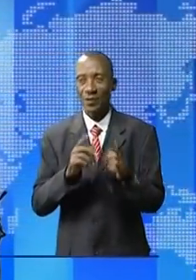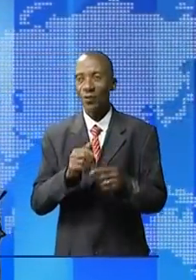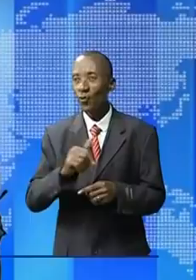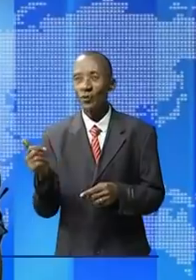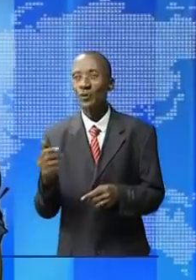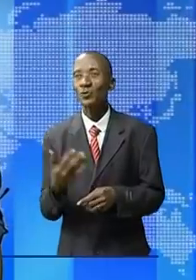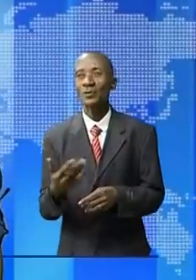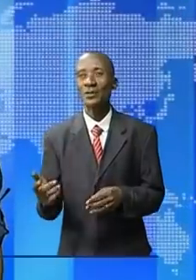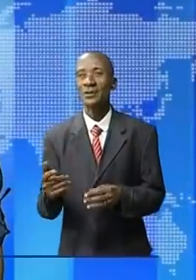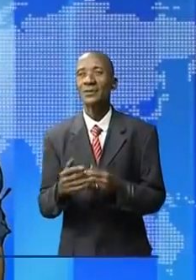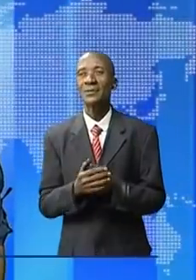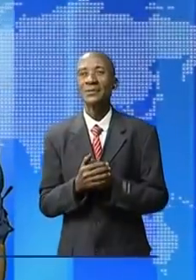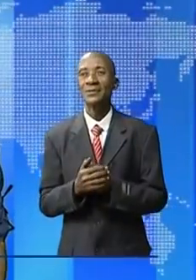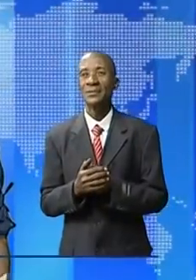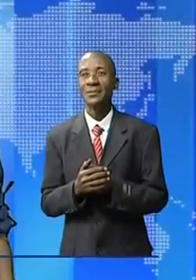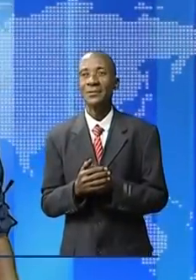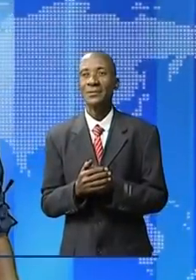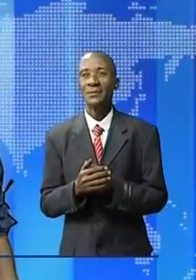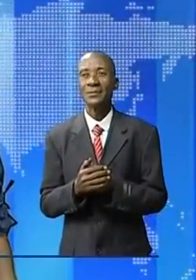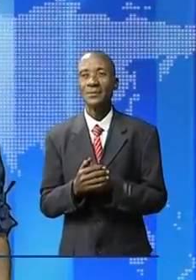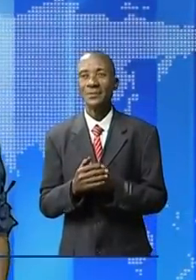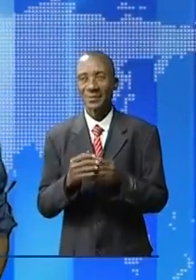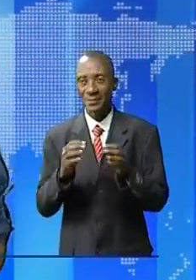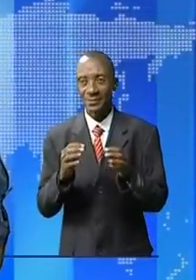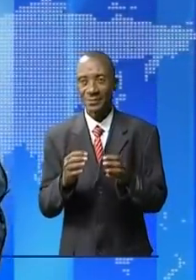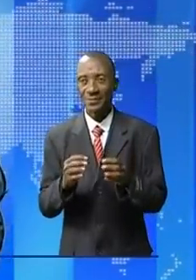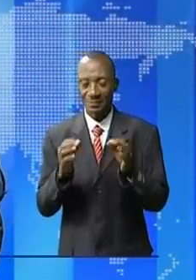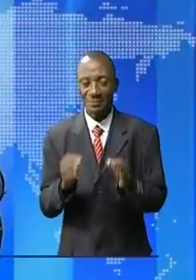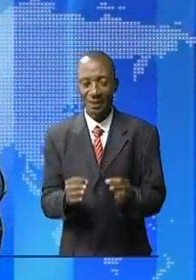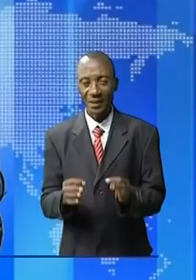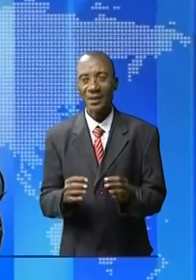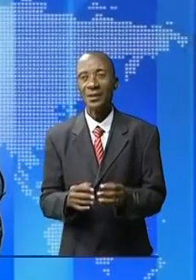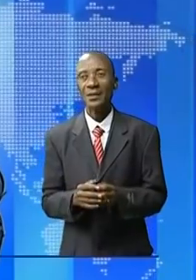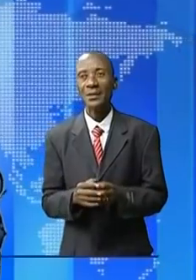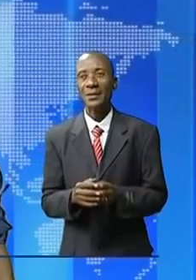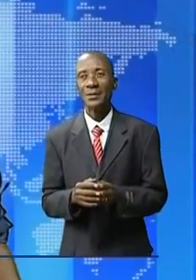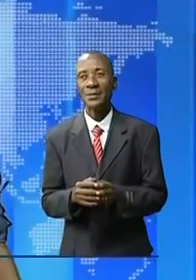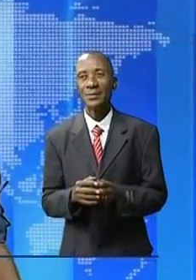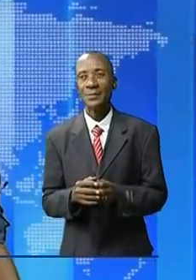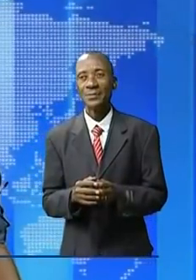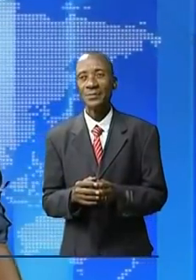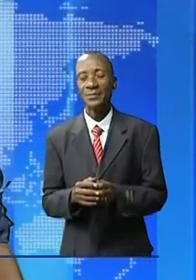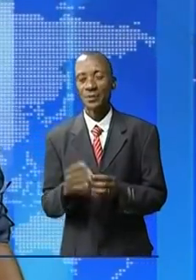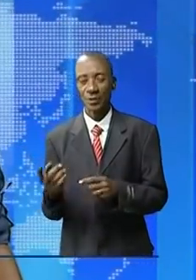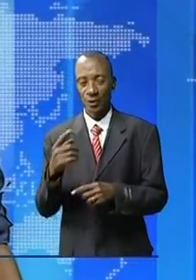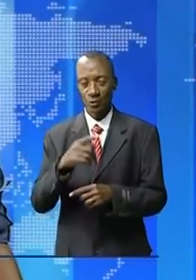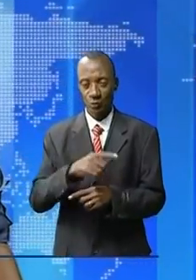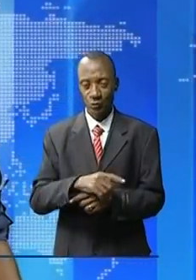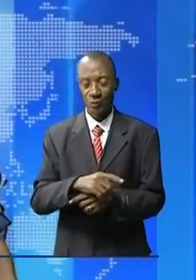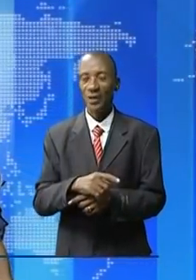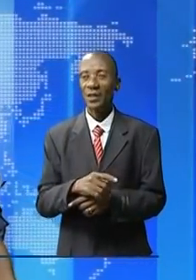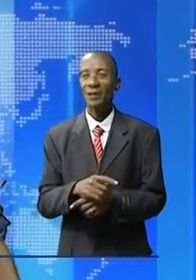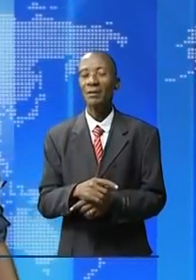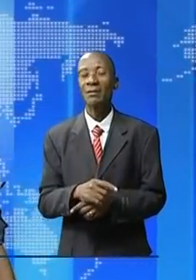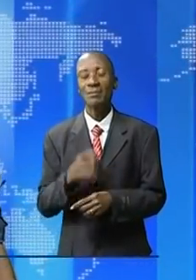enfants autistes. Poursuivons avec le journal. L'Institut national de préparation professionnelle a lancé ce matin, comme